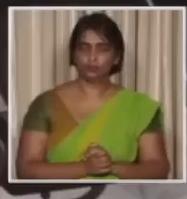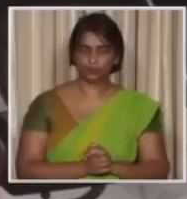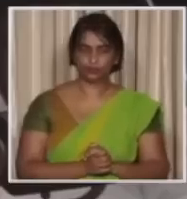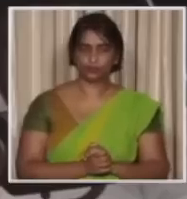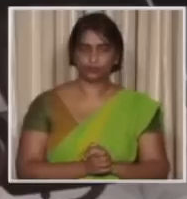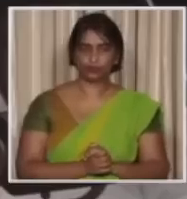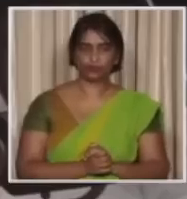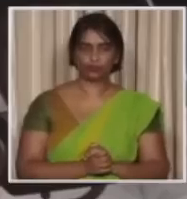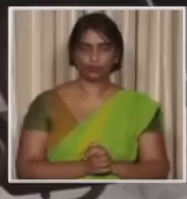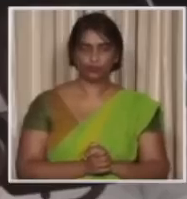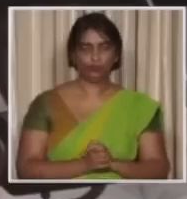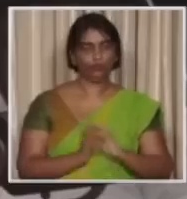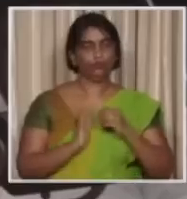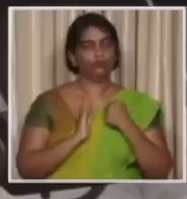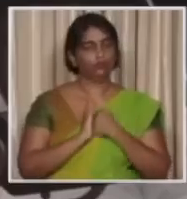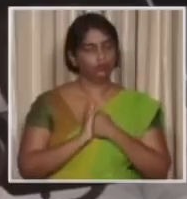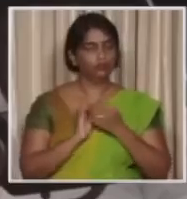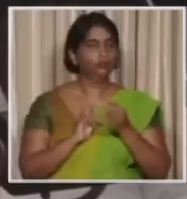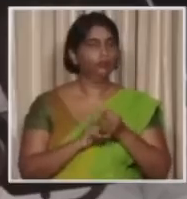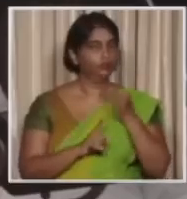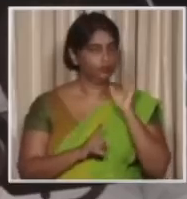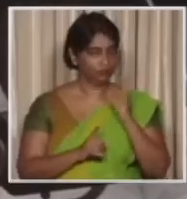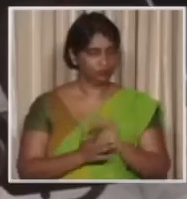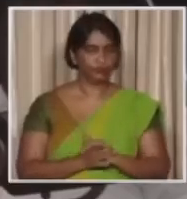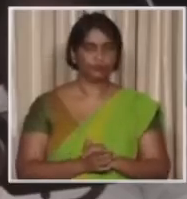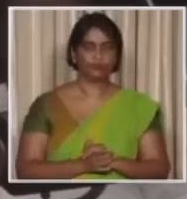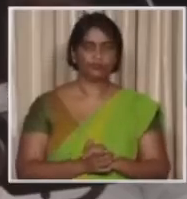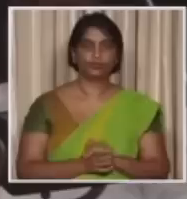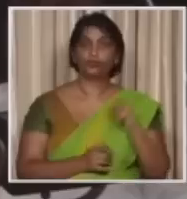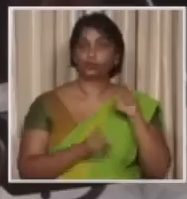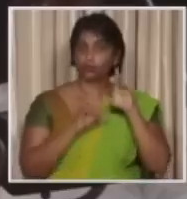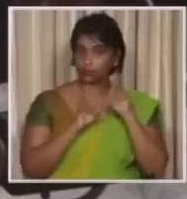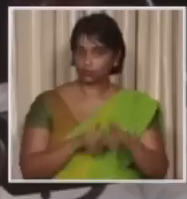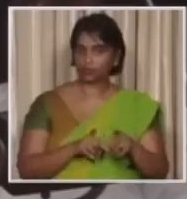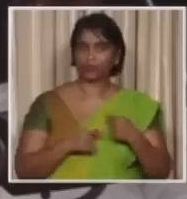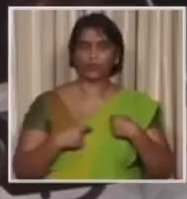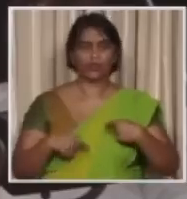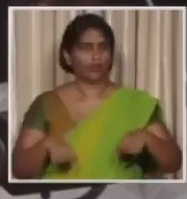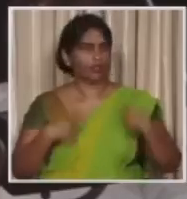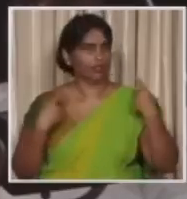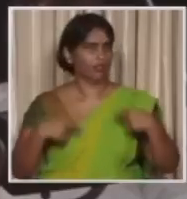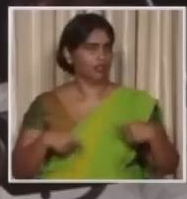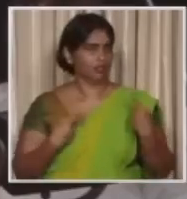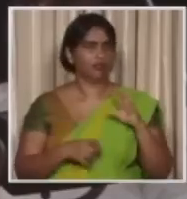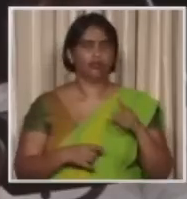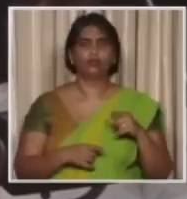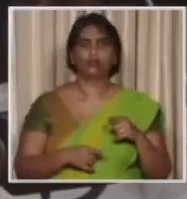දැන් ගරු සභාපතිතුමනි, මේ විදිහට තර්ක කරනවා නම්